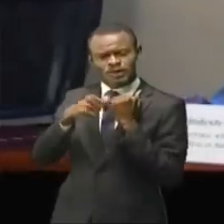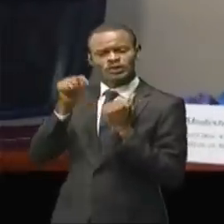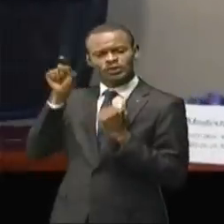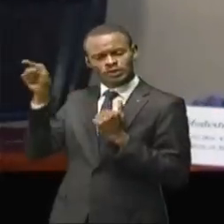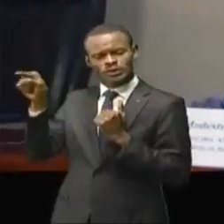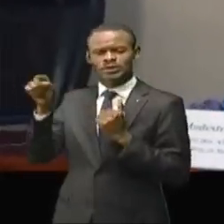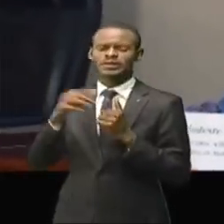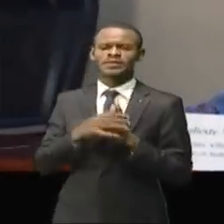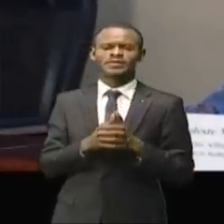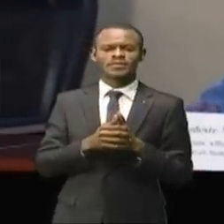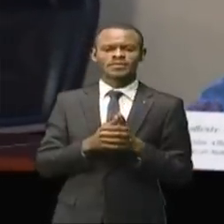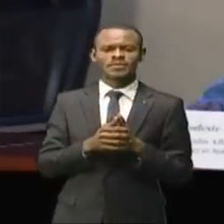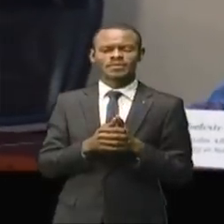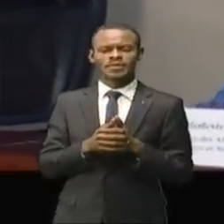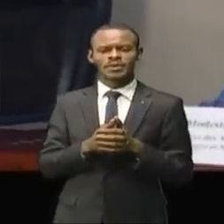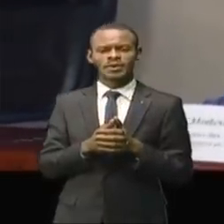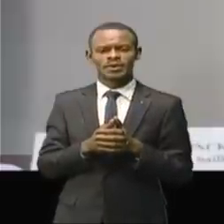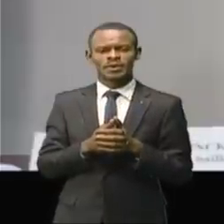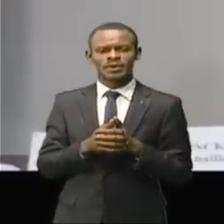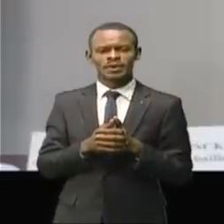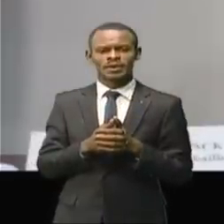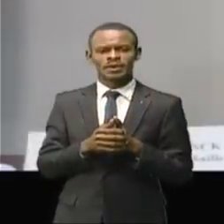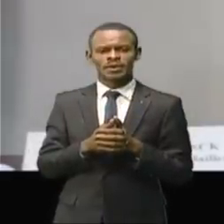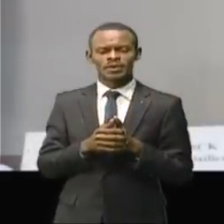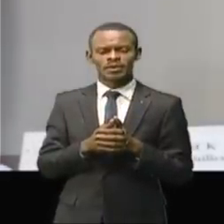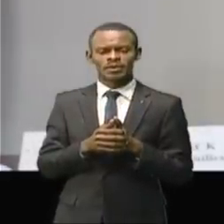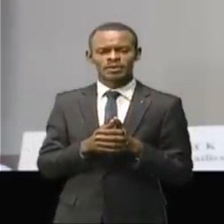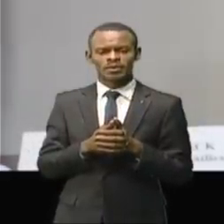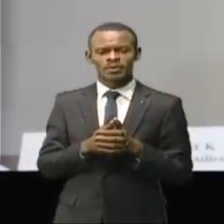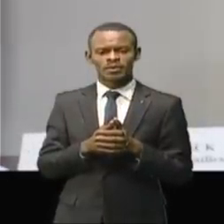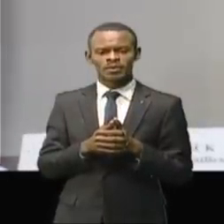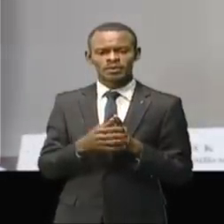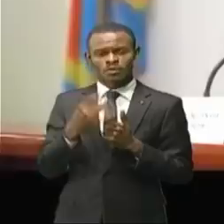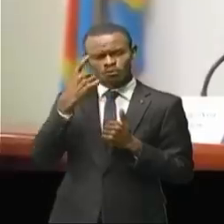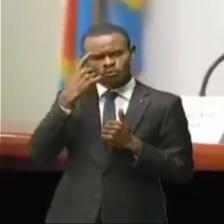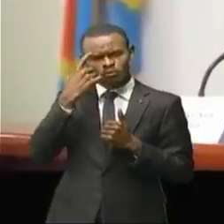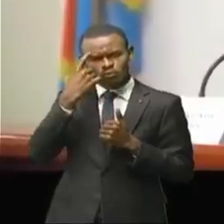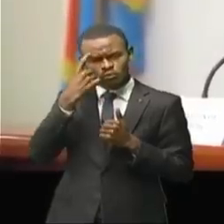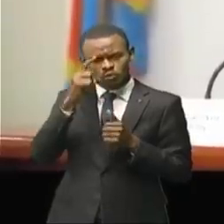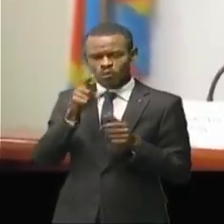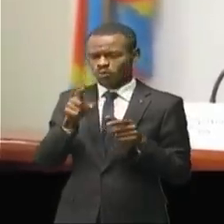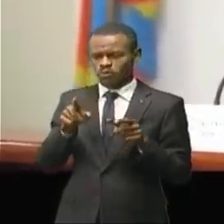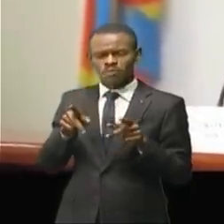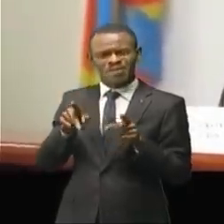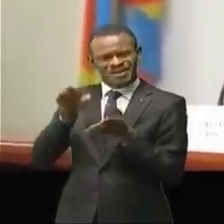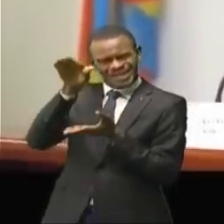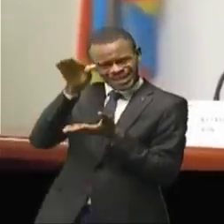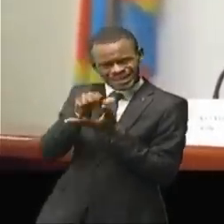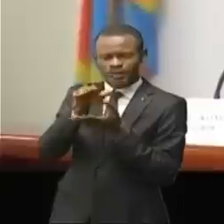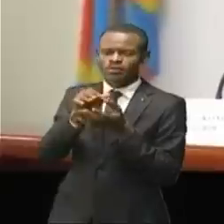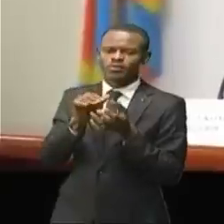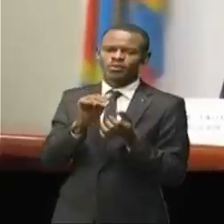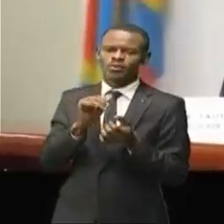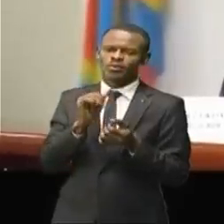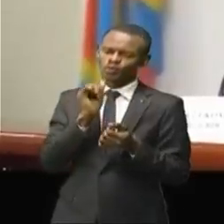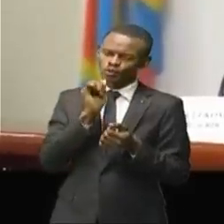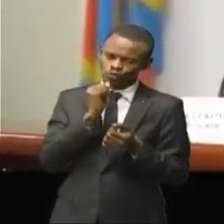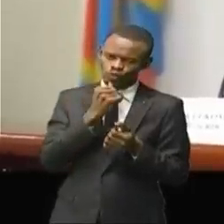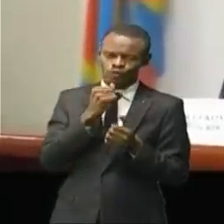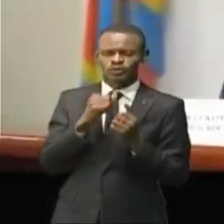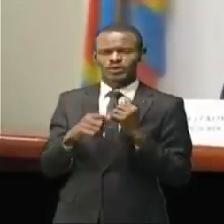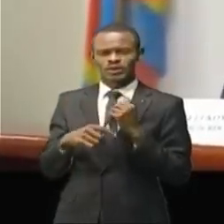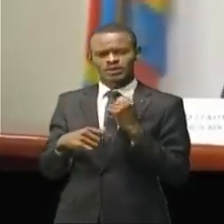plus de paix ou finalement avoir moins de demandes certes que nous l'avons